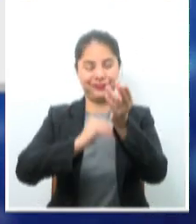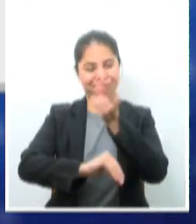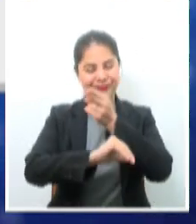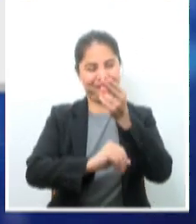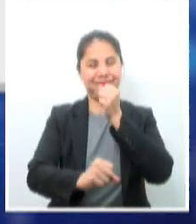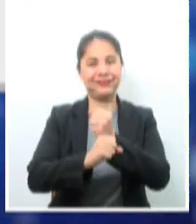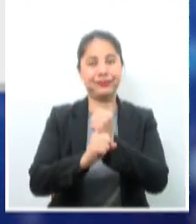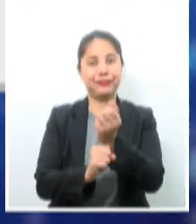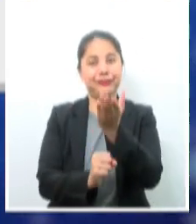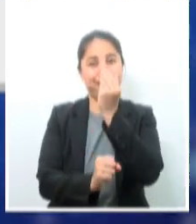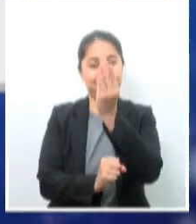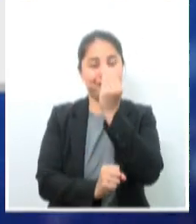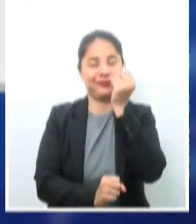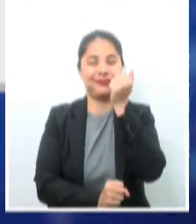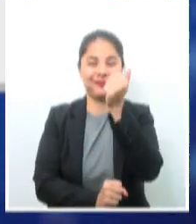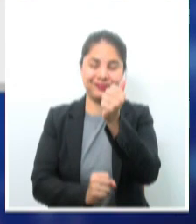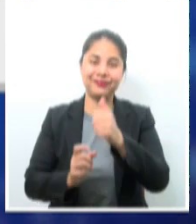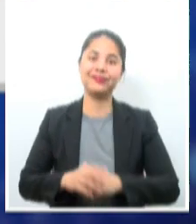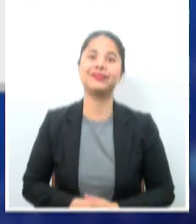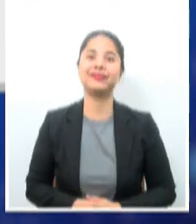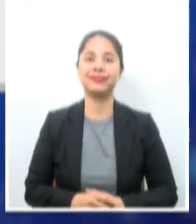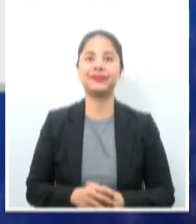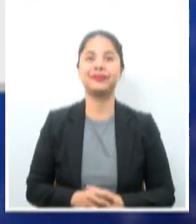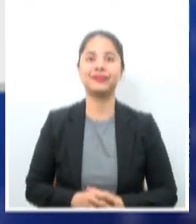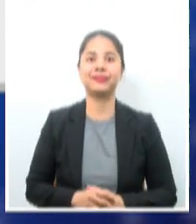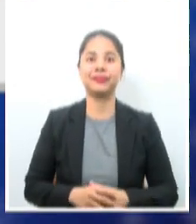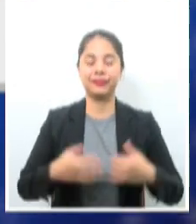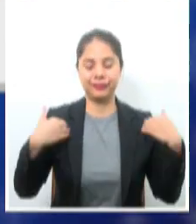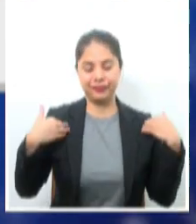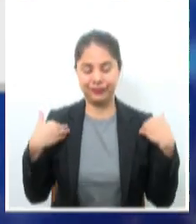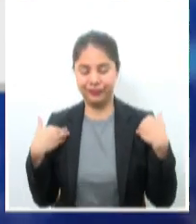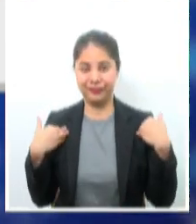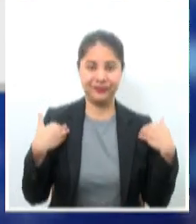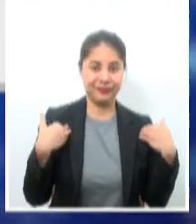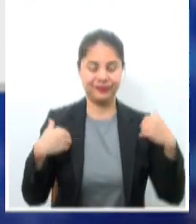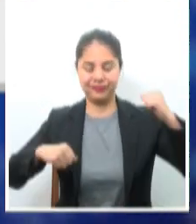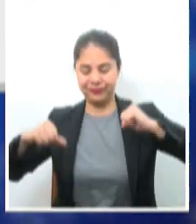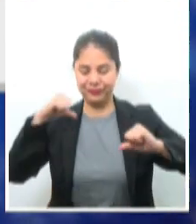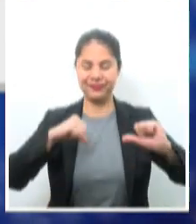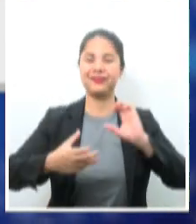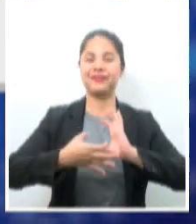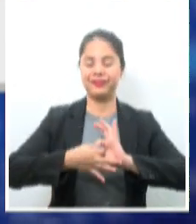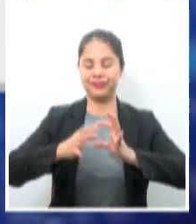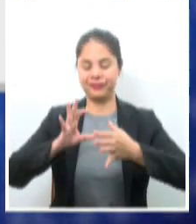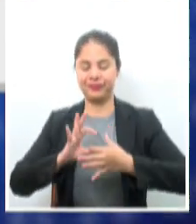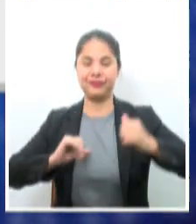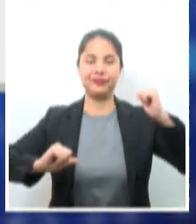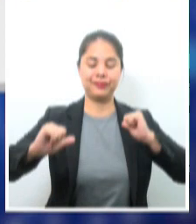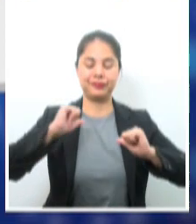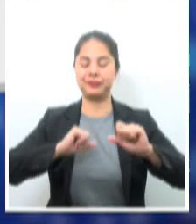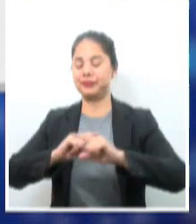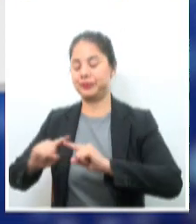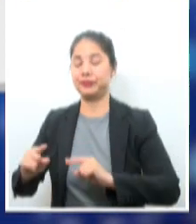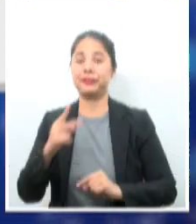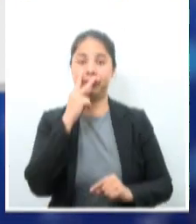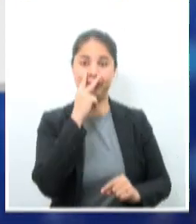น์ให้เด็กๆเรียนรู้ได้เพิ่มเติมครับในขณะเดียวกันการเคลื่อนไหวร่างกายเนี่ยนะครับได้แก่กลุ่มนักกีฬานักแสดงซึ่งสิ่งเหล่านี้เนี่ย